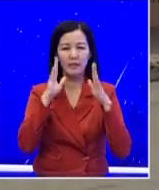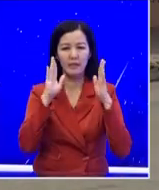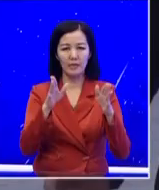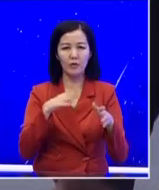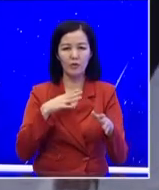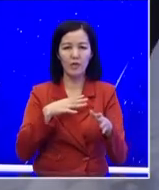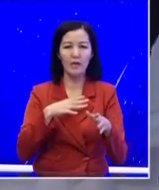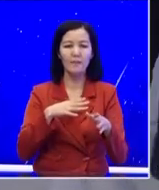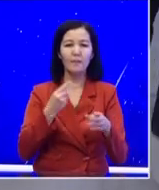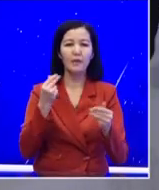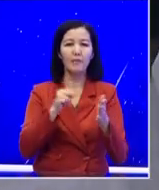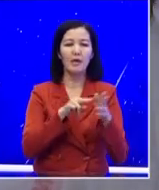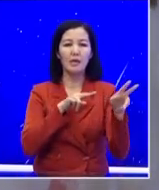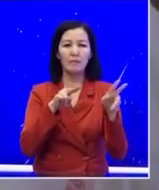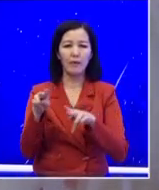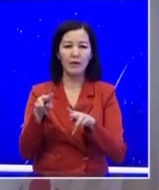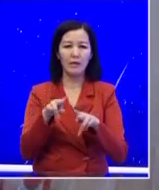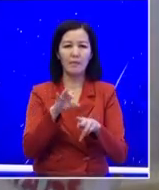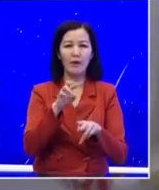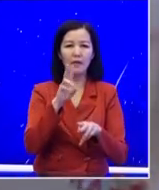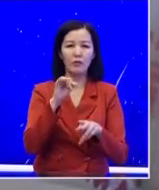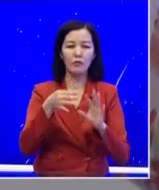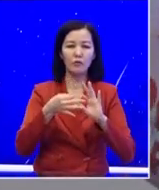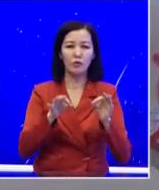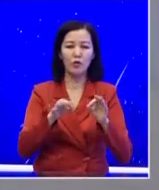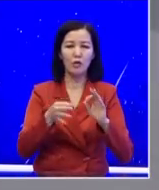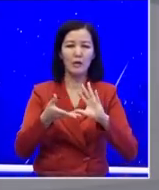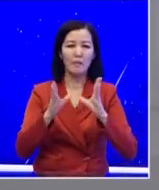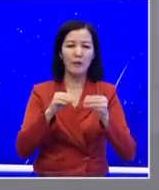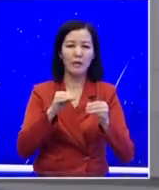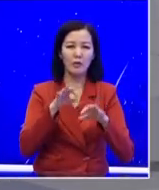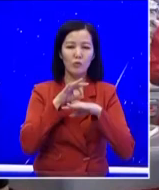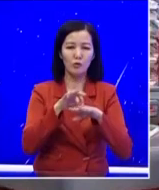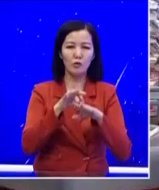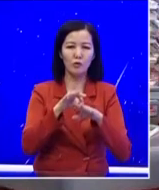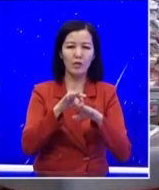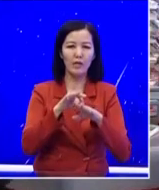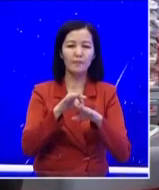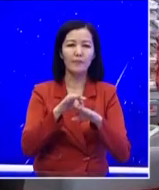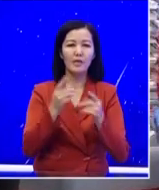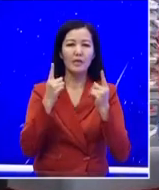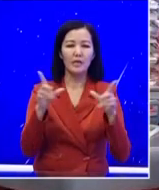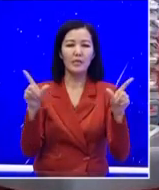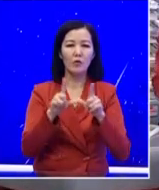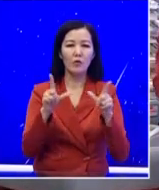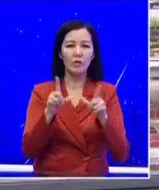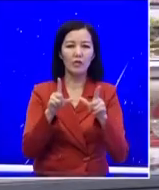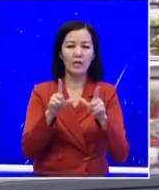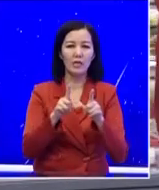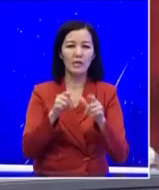басты назарда ұстайды. Бағаларын бақылап, Талғат Қанатұлы жүйелі мониторинг жүргізеді. Айта кету керек, ірі